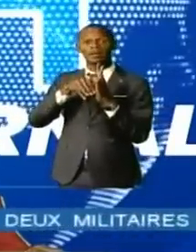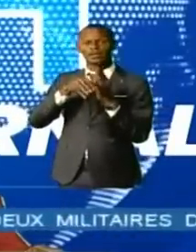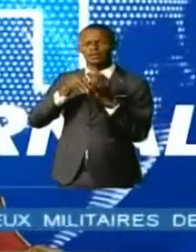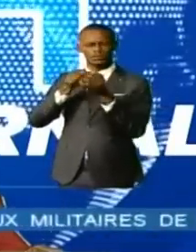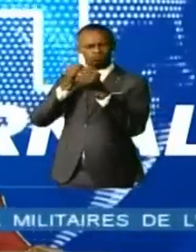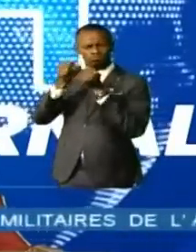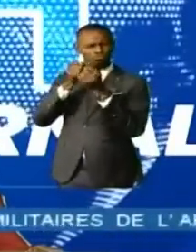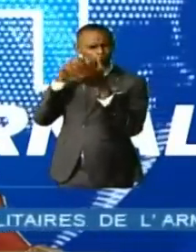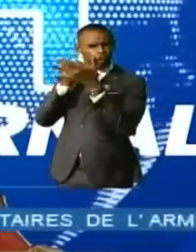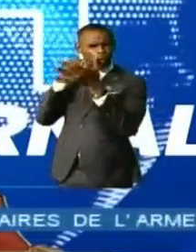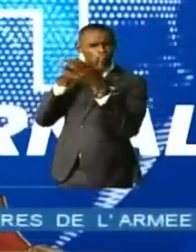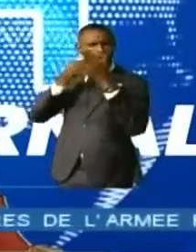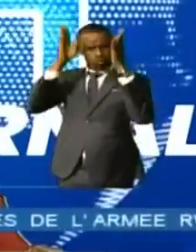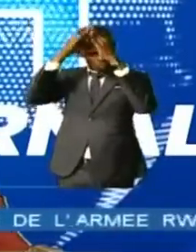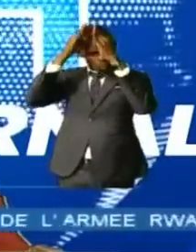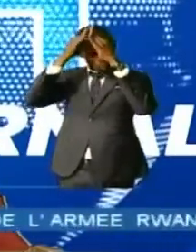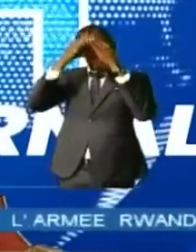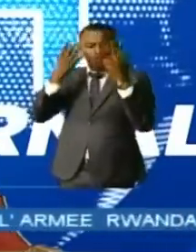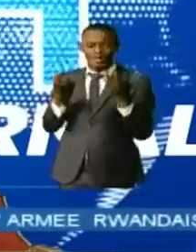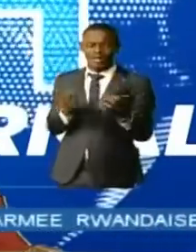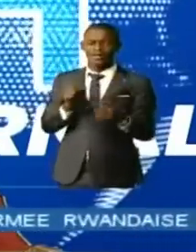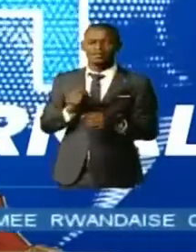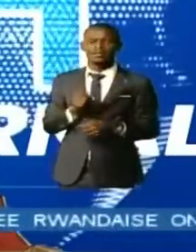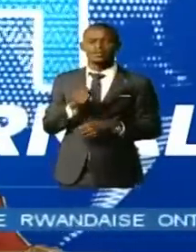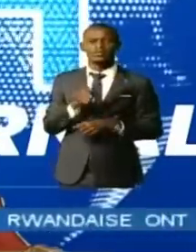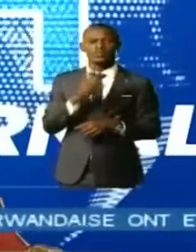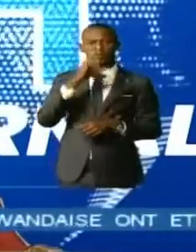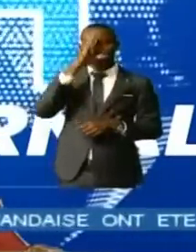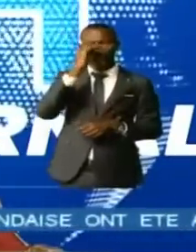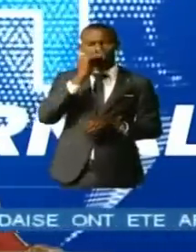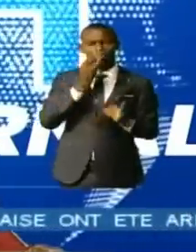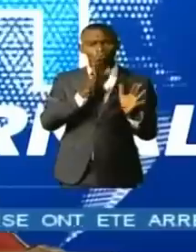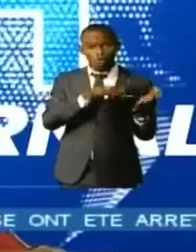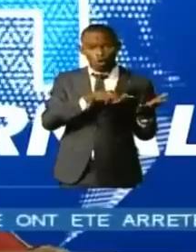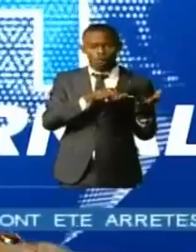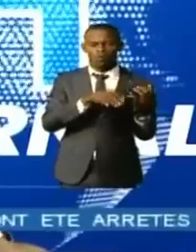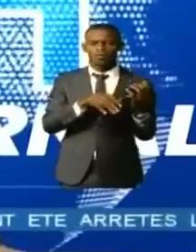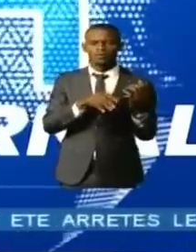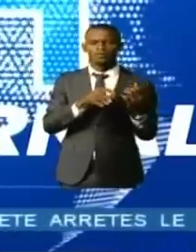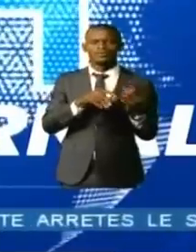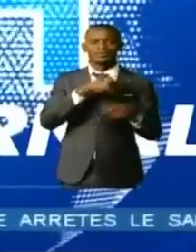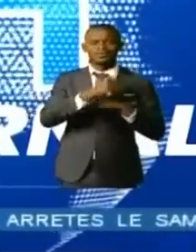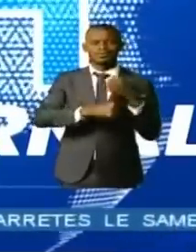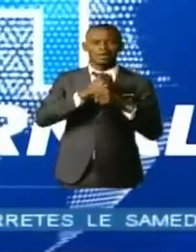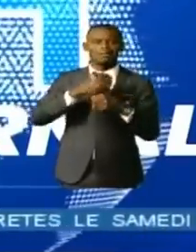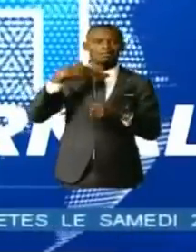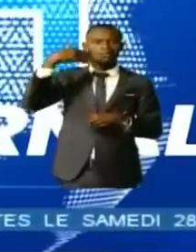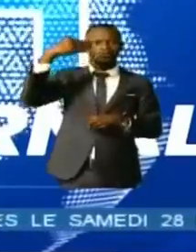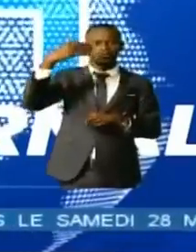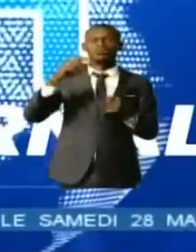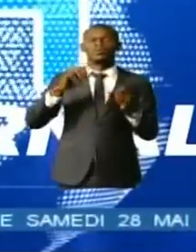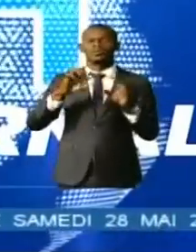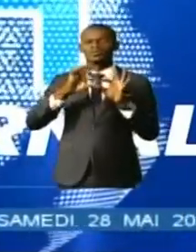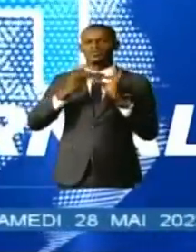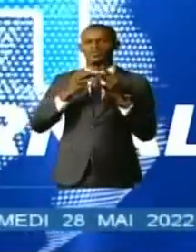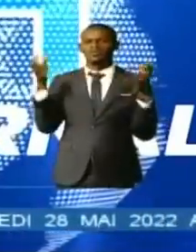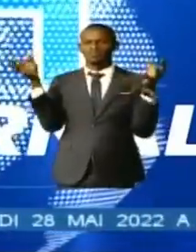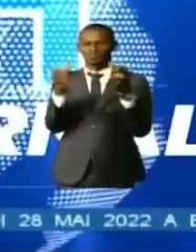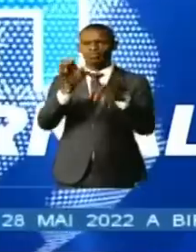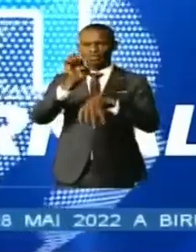eu amené plusieurs actions dans sa lutte politique. À cette occasion, une messe d'action de grâce a été dite en sa